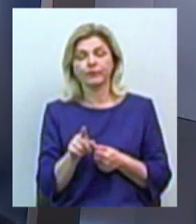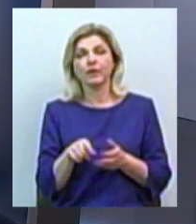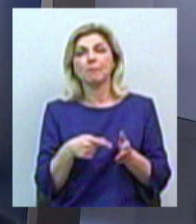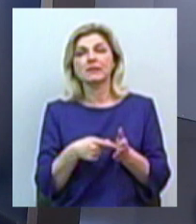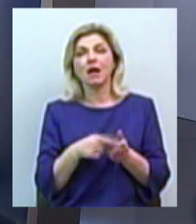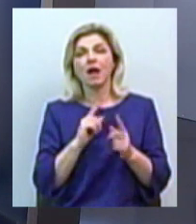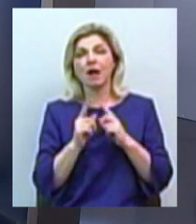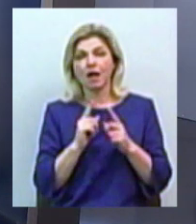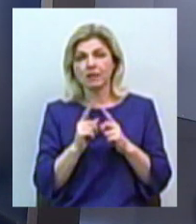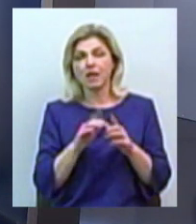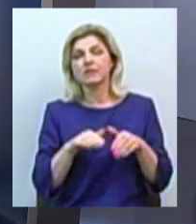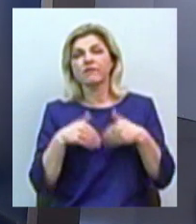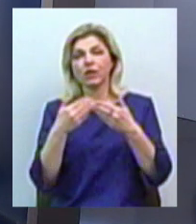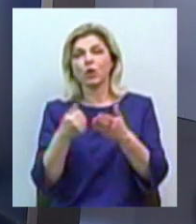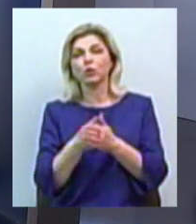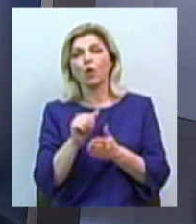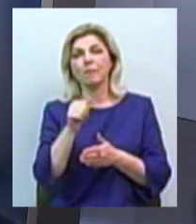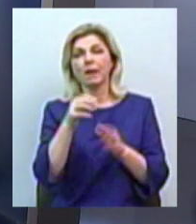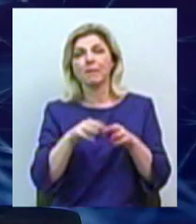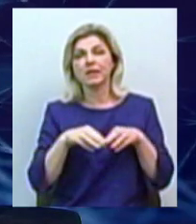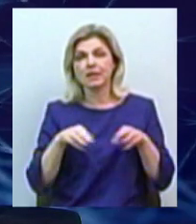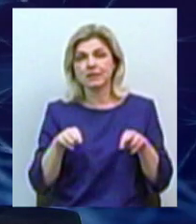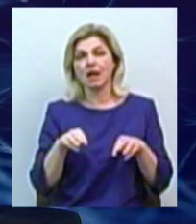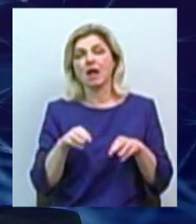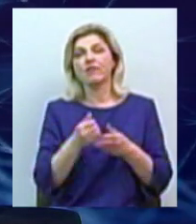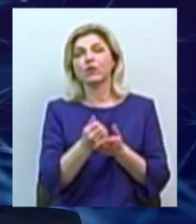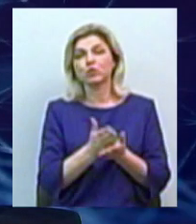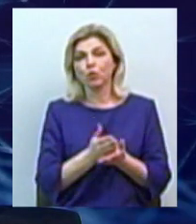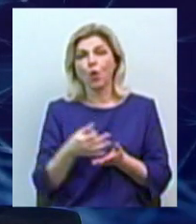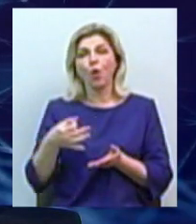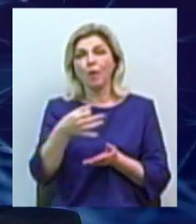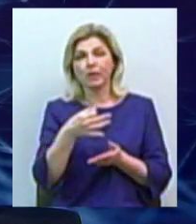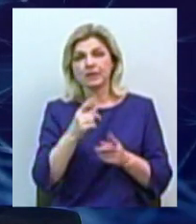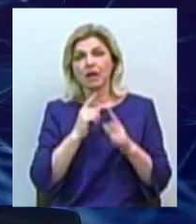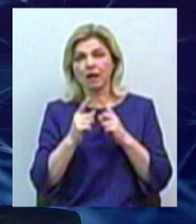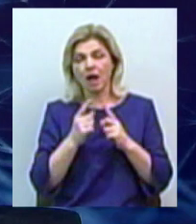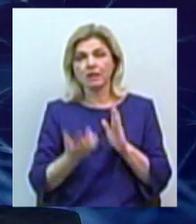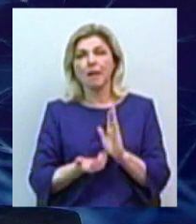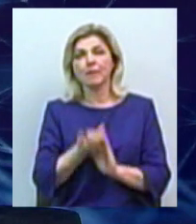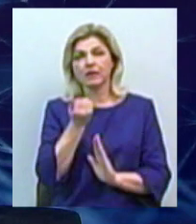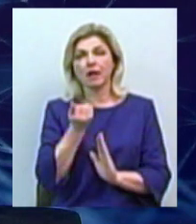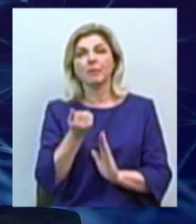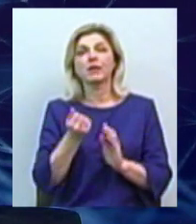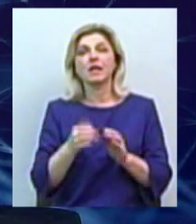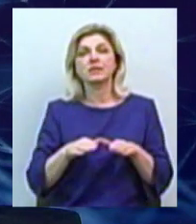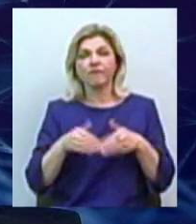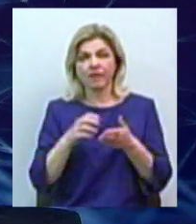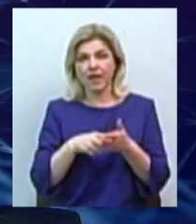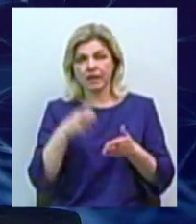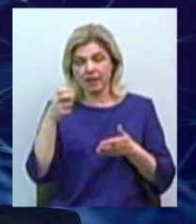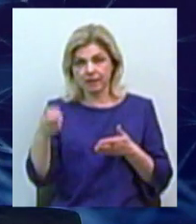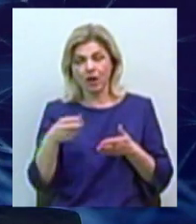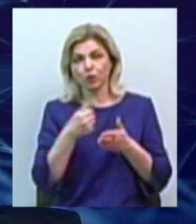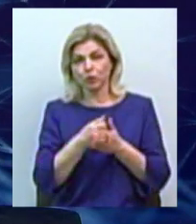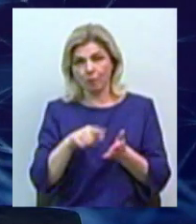рада зверталася до прем'єр-міністра, до міністра інфраструктури, обласна рада підтримала звернення міської ради. Потім, звернення вже до